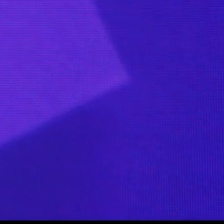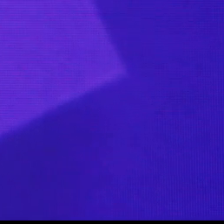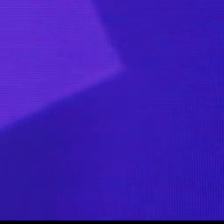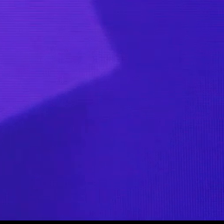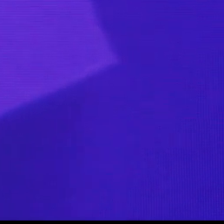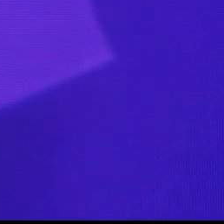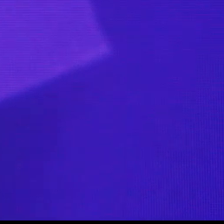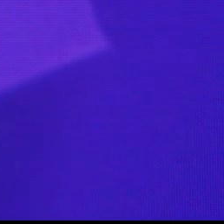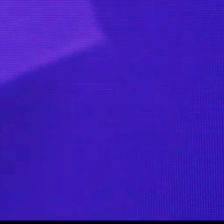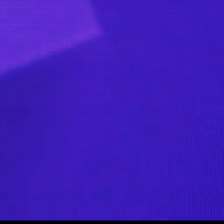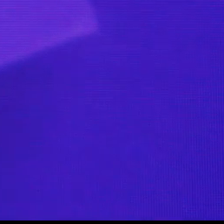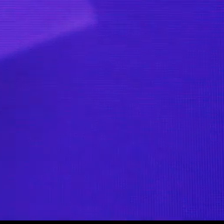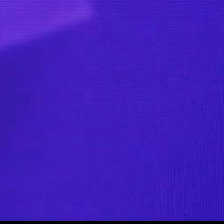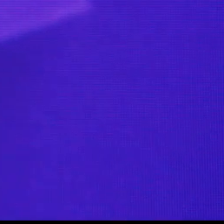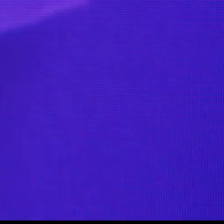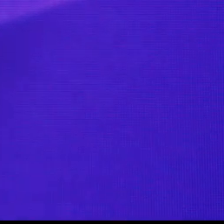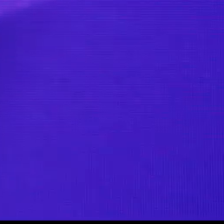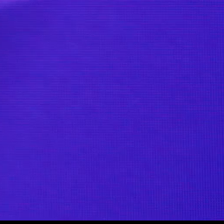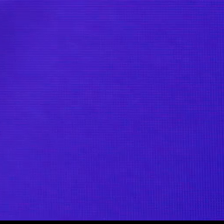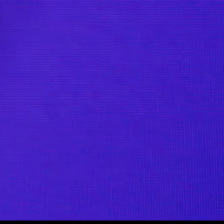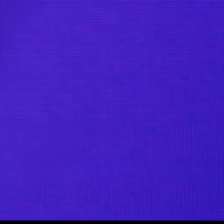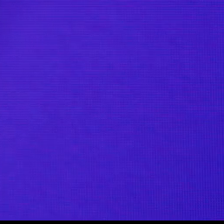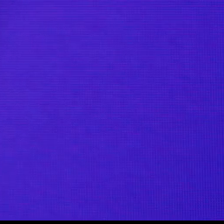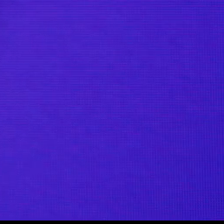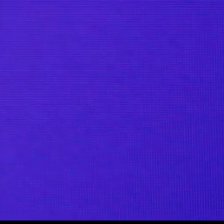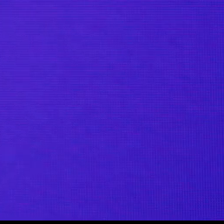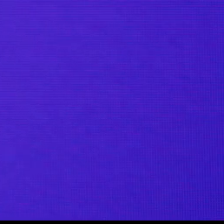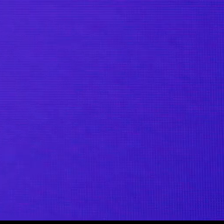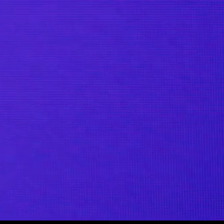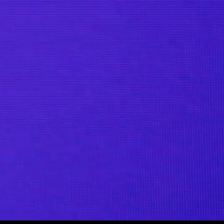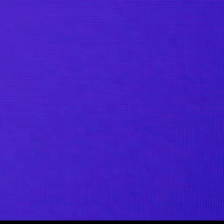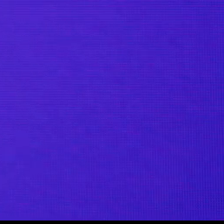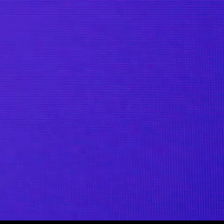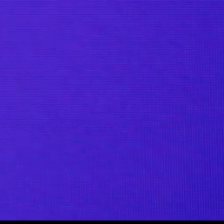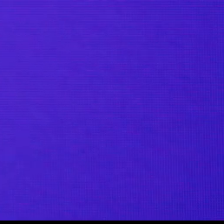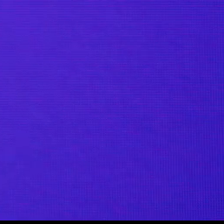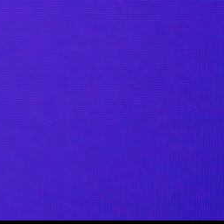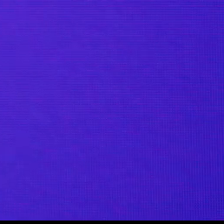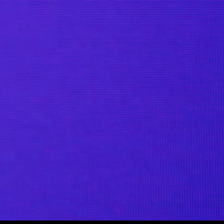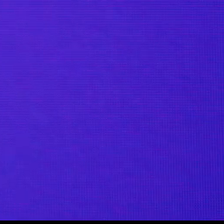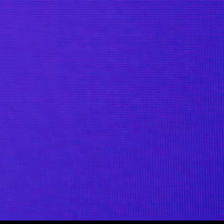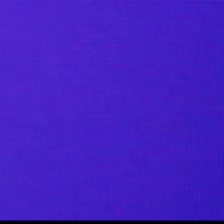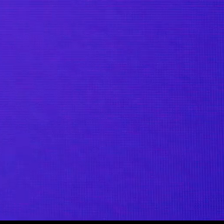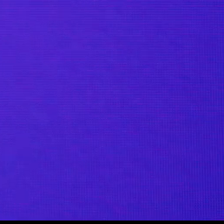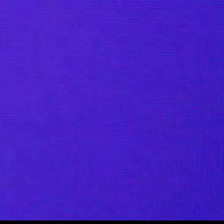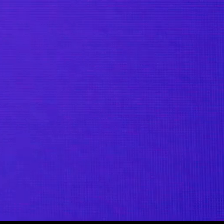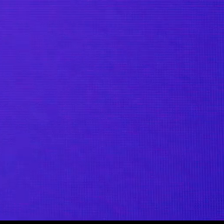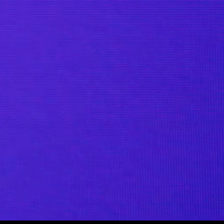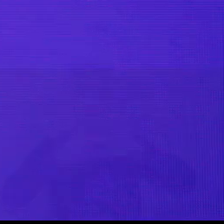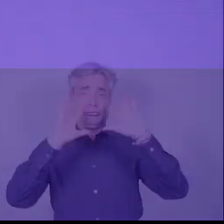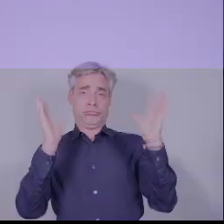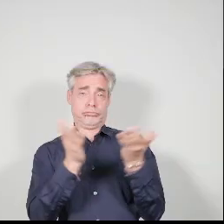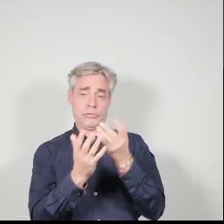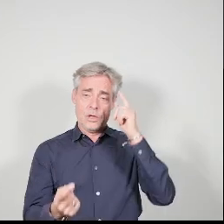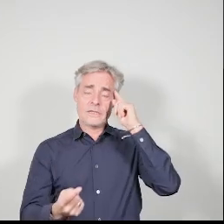de l'offre dans le médico-social. Et qu'il s'agisse du grand âge ou du handicap, les défis à relever pour